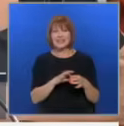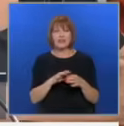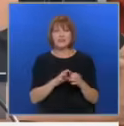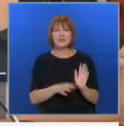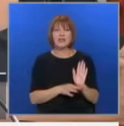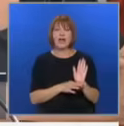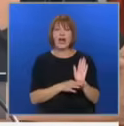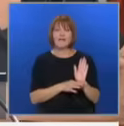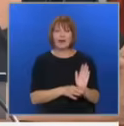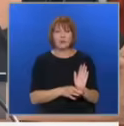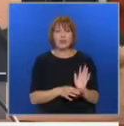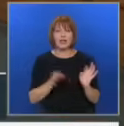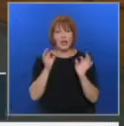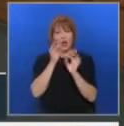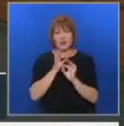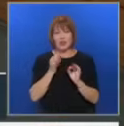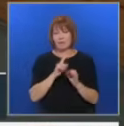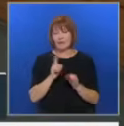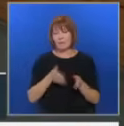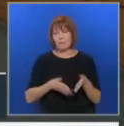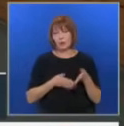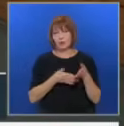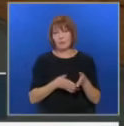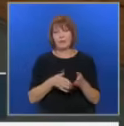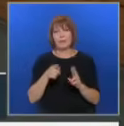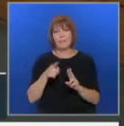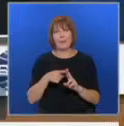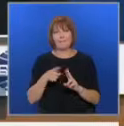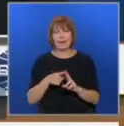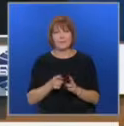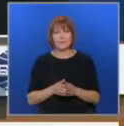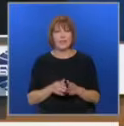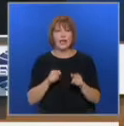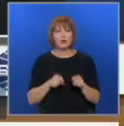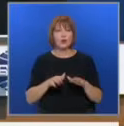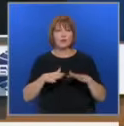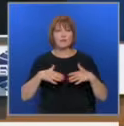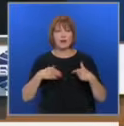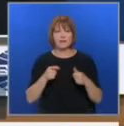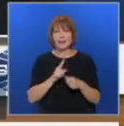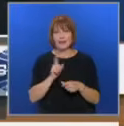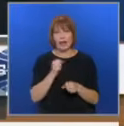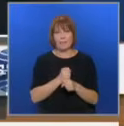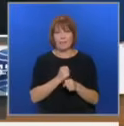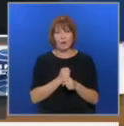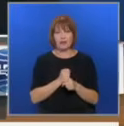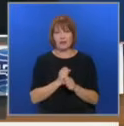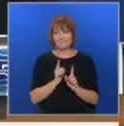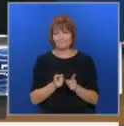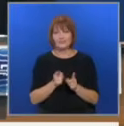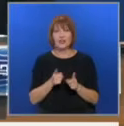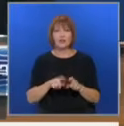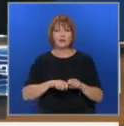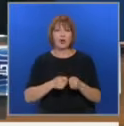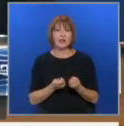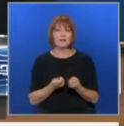Ивелин Михайлов, няма да подкрепят декларацията на ППДП. Този парламент не работи както трябва. Той троши народна